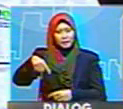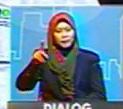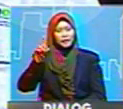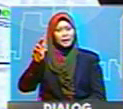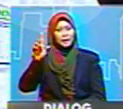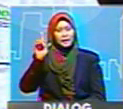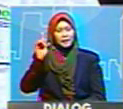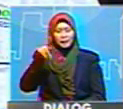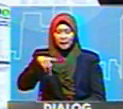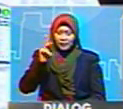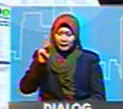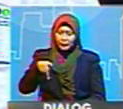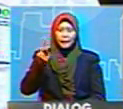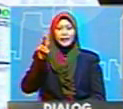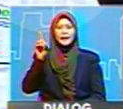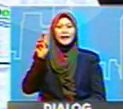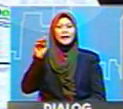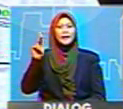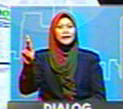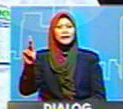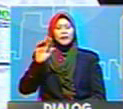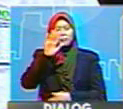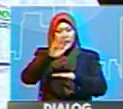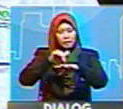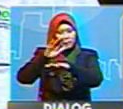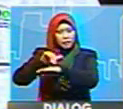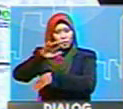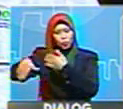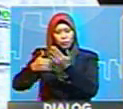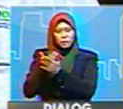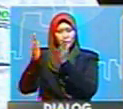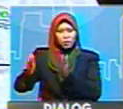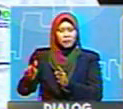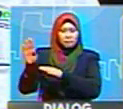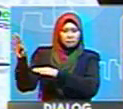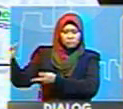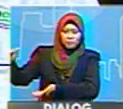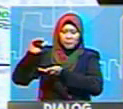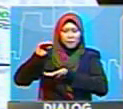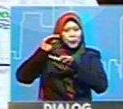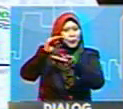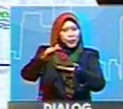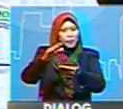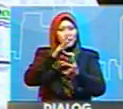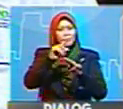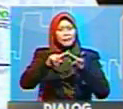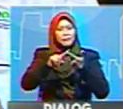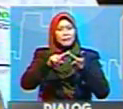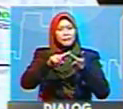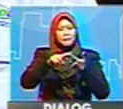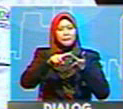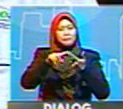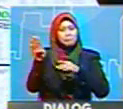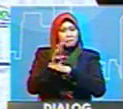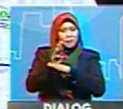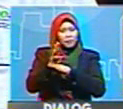a semua a pemborong pengusaha dan sebagainya untuk mengadakan perbincangan minggu depan mungkin itu